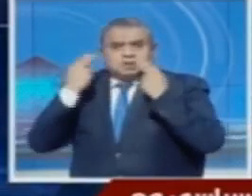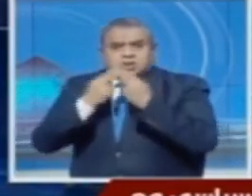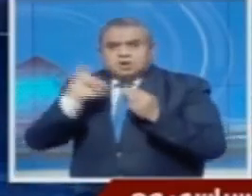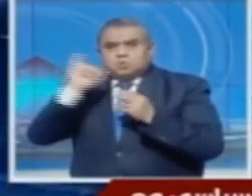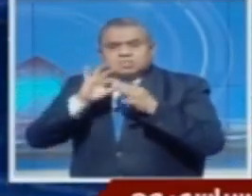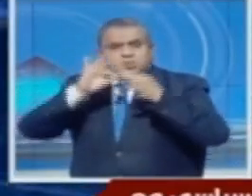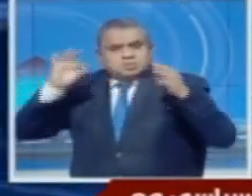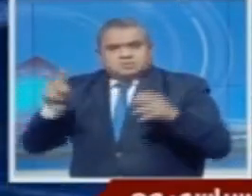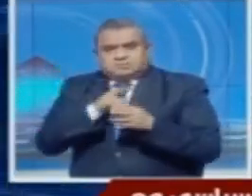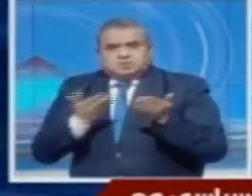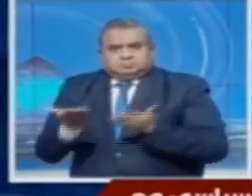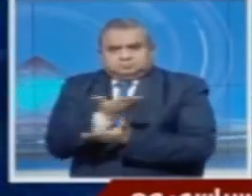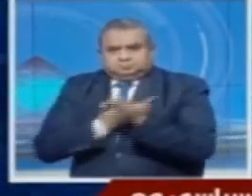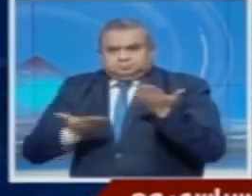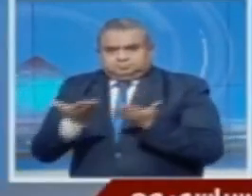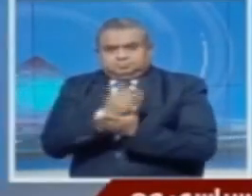الإقليمية والدولية.